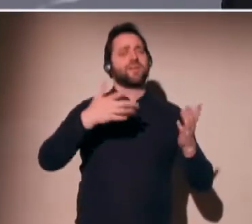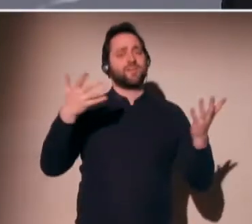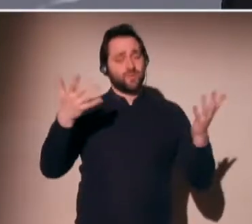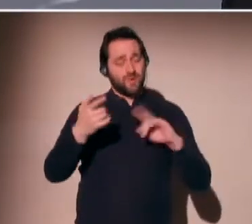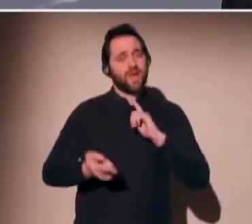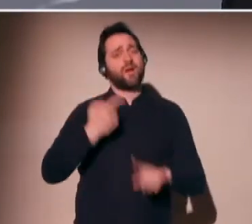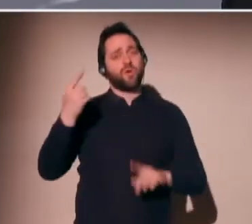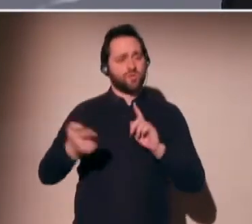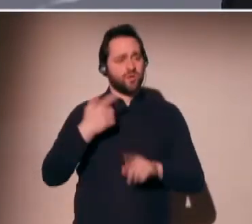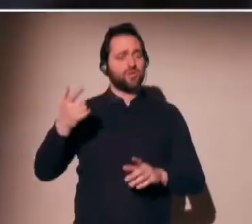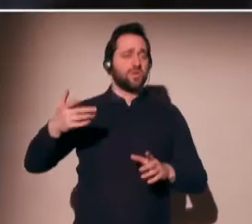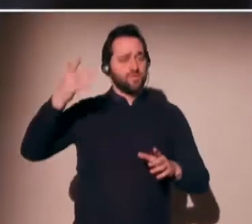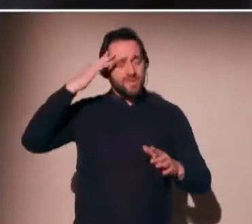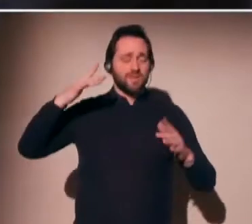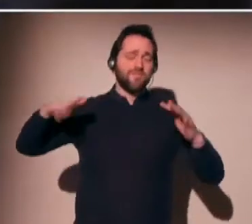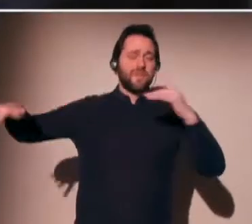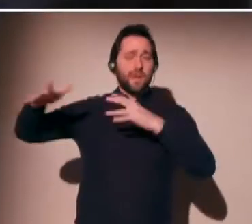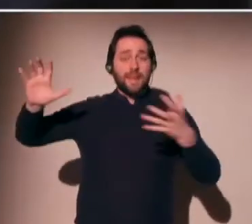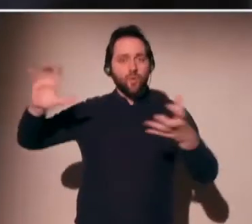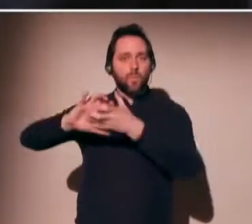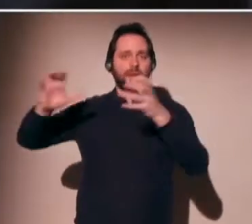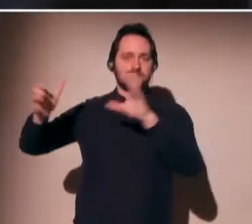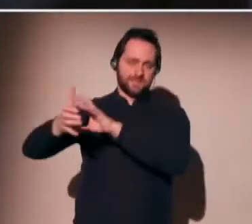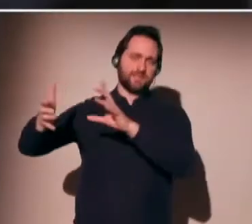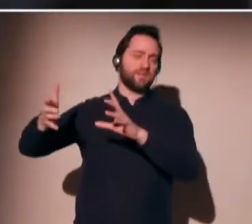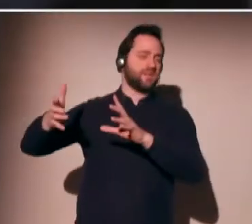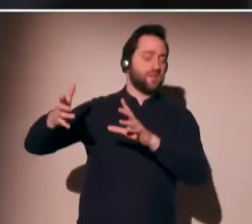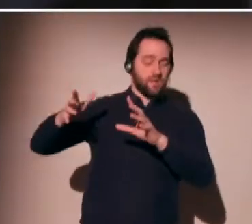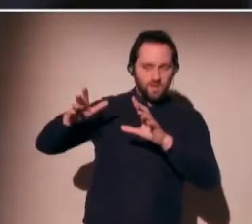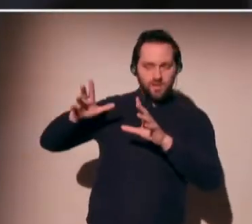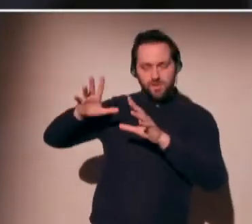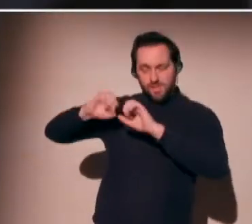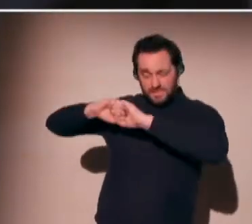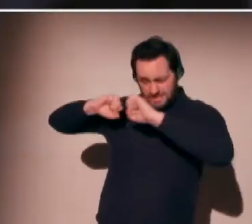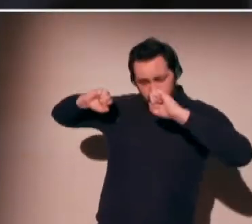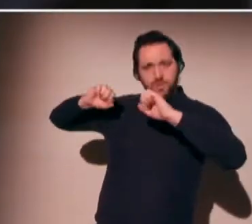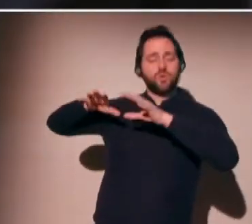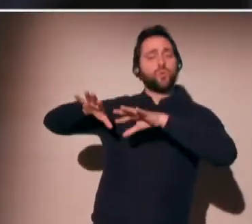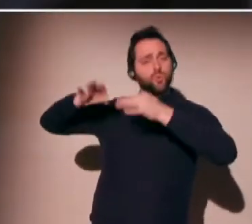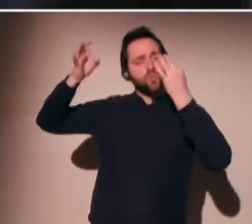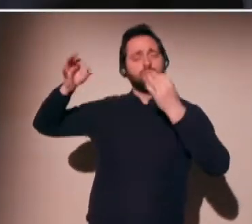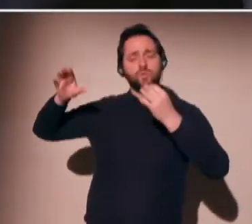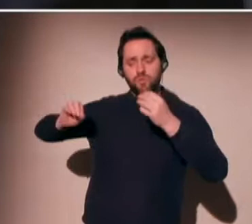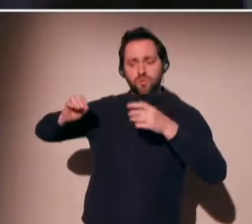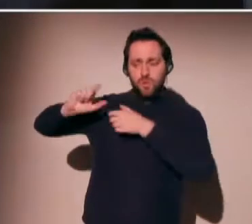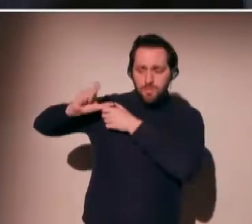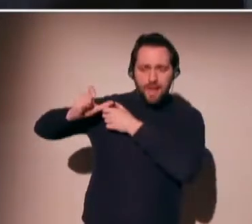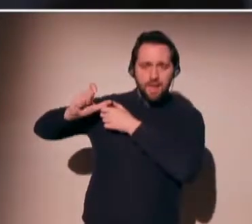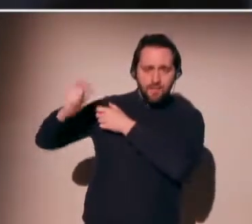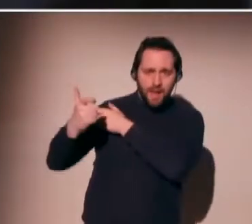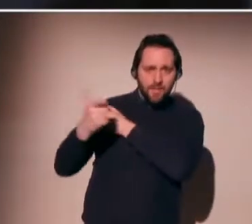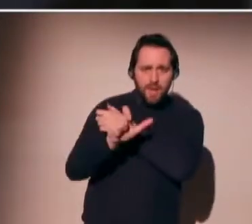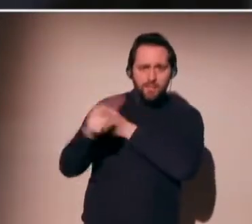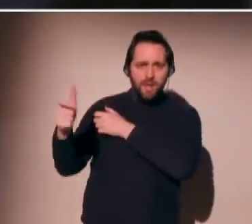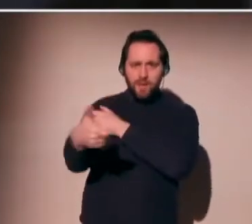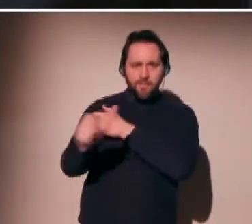des phénomènes qui sont très complexes est quelque chose qui est très difficile, voire potentiellement impossible. Et donc, il y a là tout